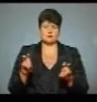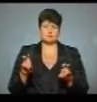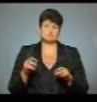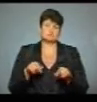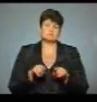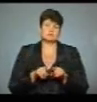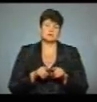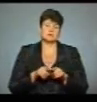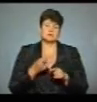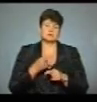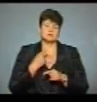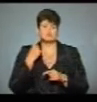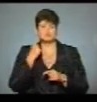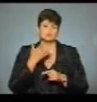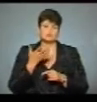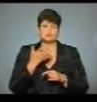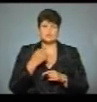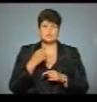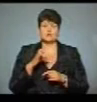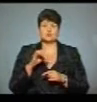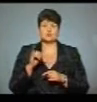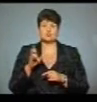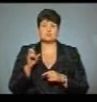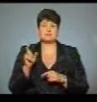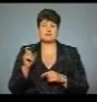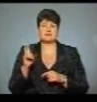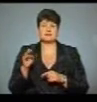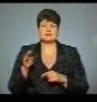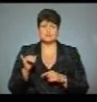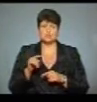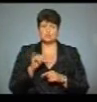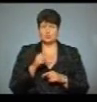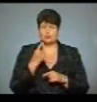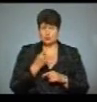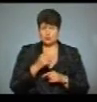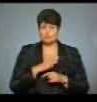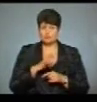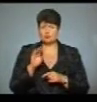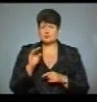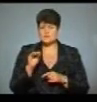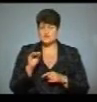їх класифікуємо, ну, суб'єктивно, скажімо, тому що в одного з них було посвідчення